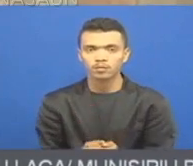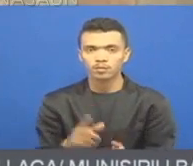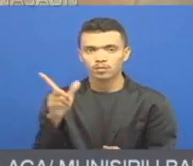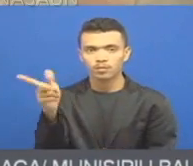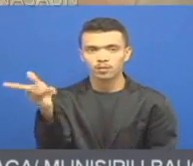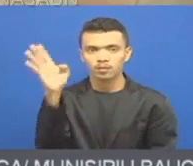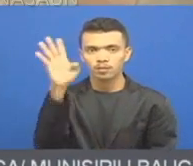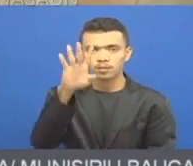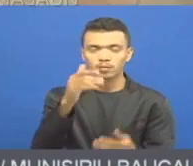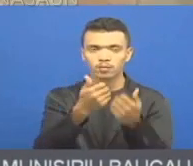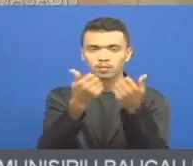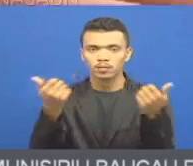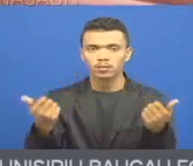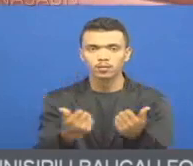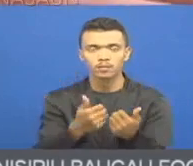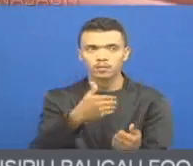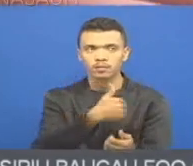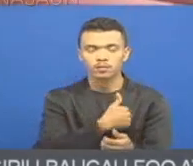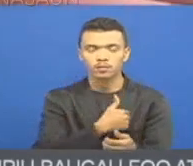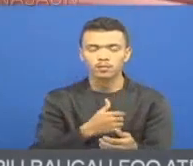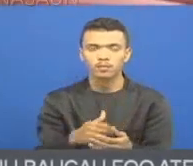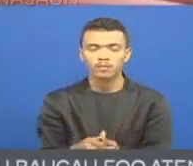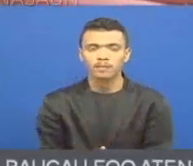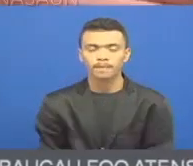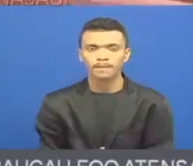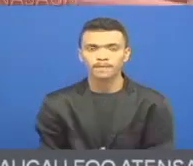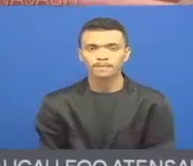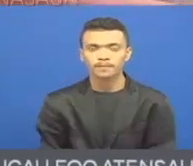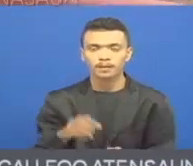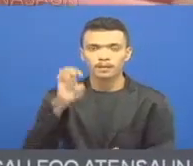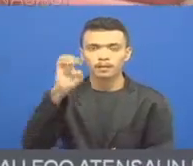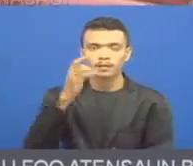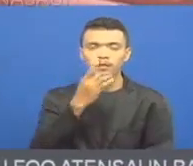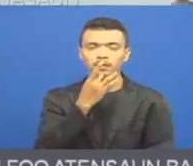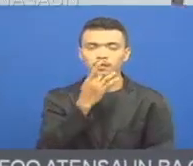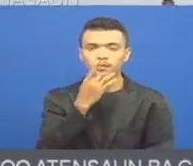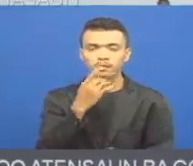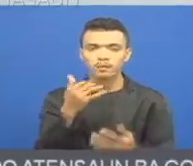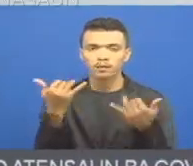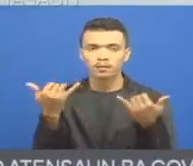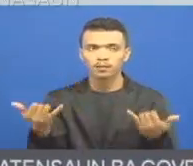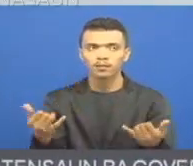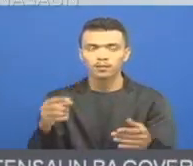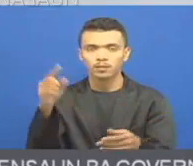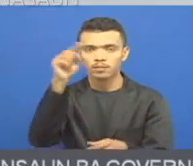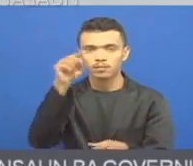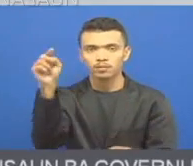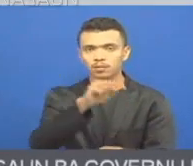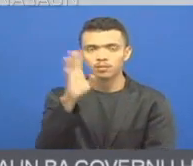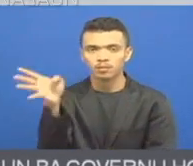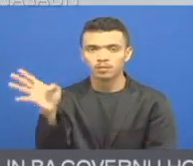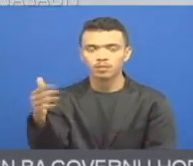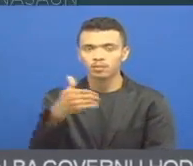24 saliano sida ketan mahasiswa mari di jiju sateten dina elektrisidade ye suku saburai daune atinjo 1% hatnulu